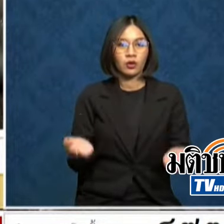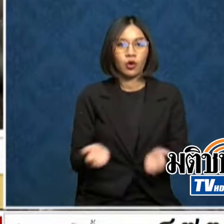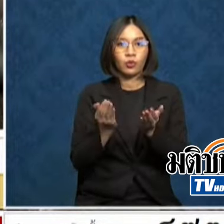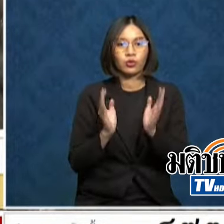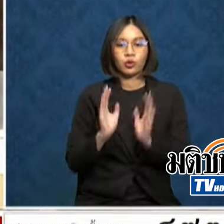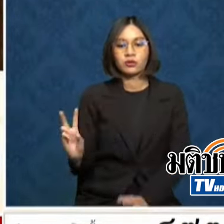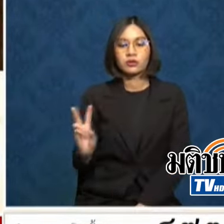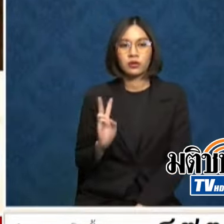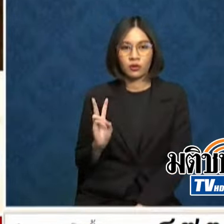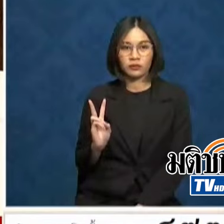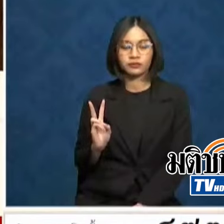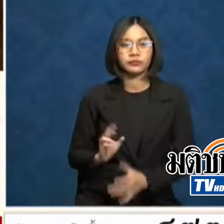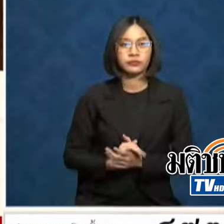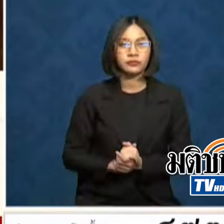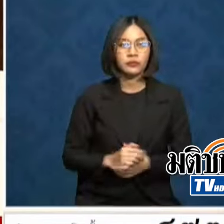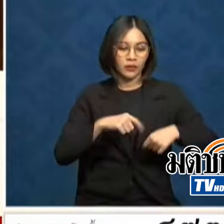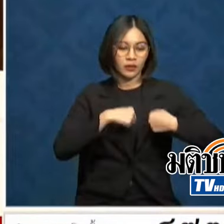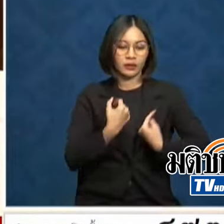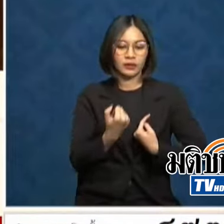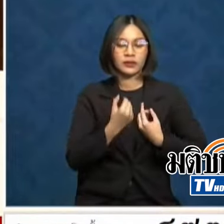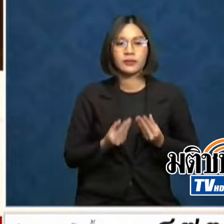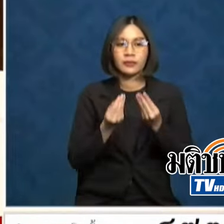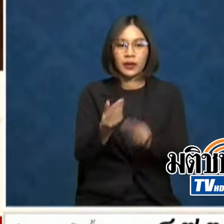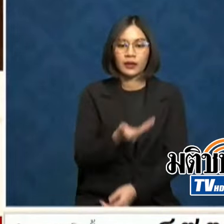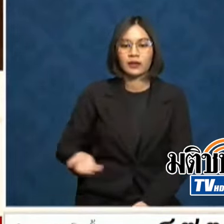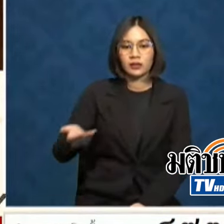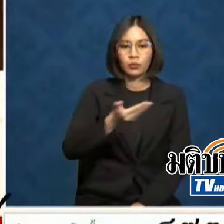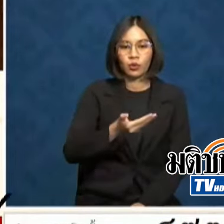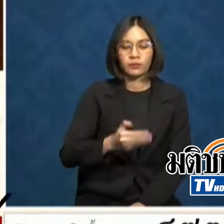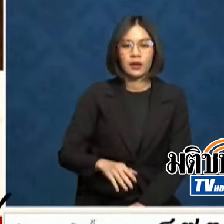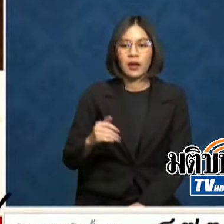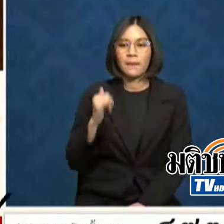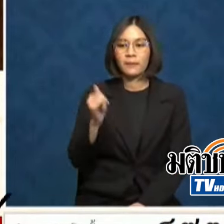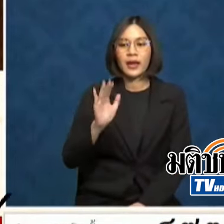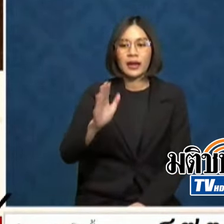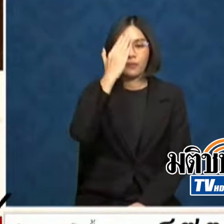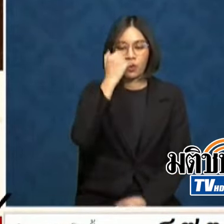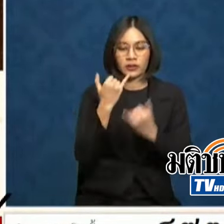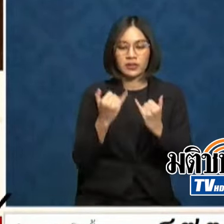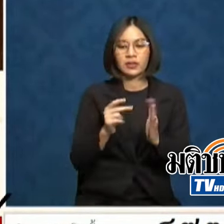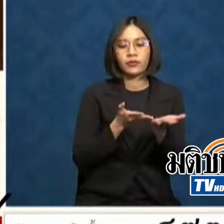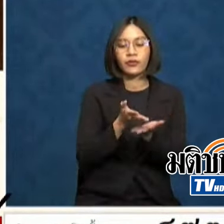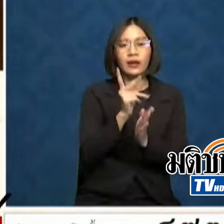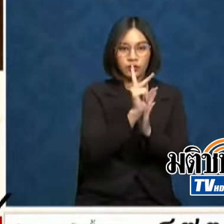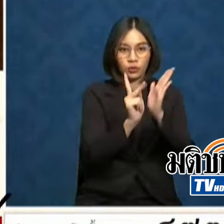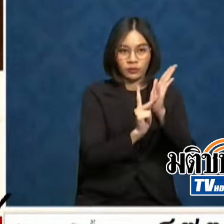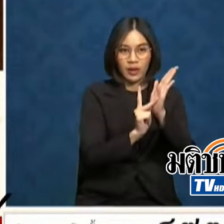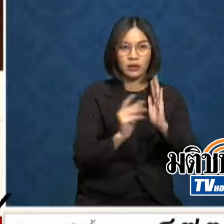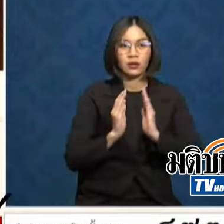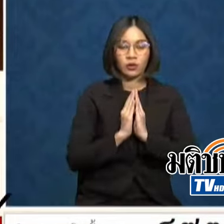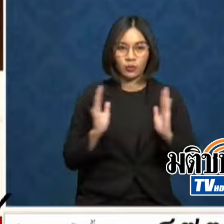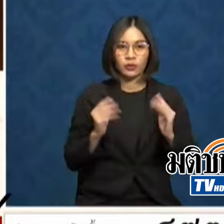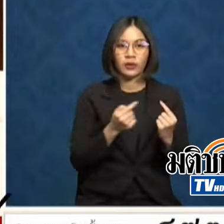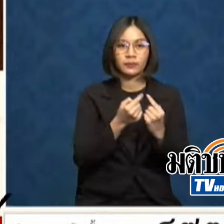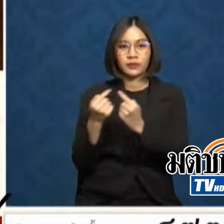องท่านนะครับ ครับ ขอให้กำลังใจทุกคน ครับ ไม่ให้เด็ดขาดนะครับที่นี่คือฝ่ายนิติบัญญัติครับ ครับขอบคุณครับ